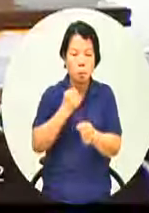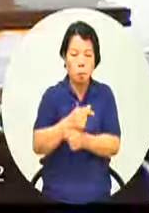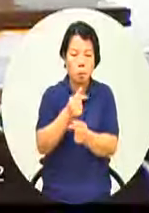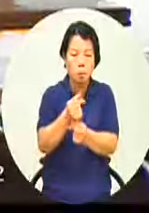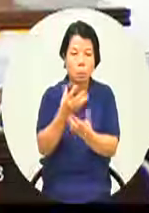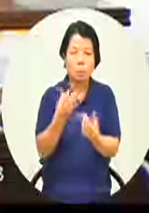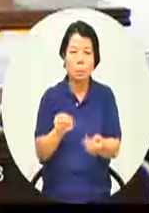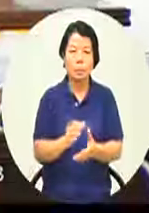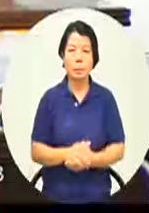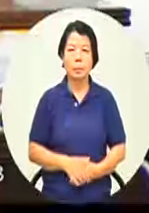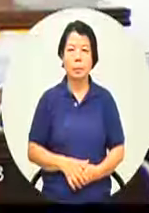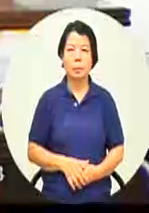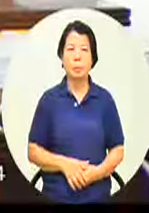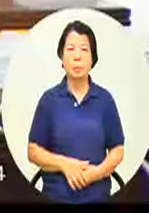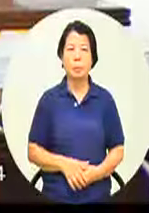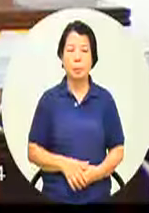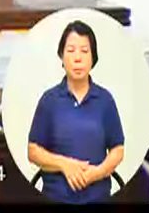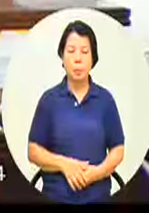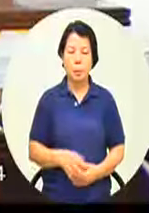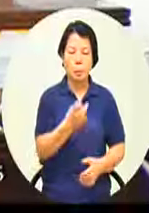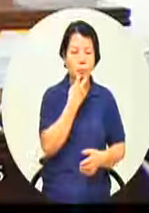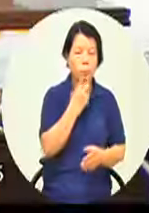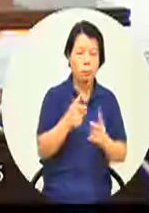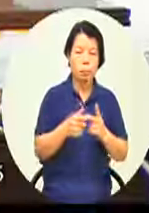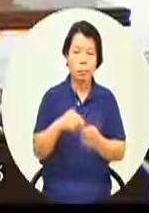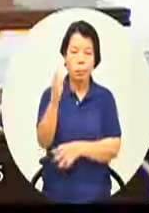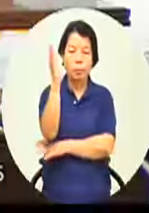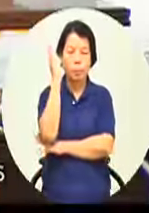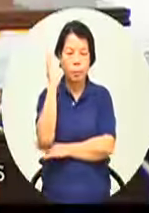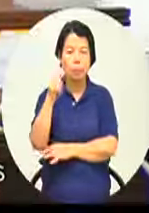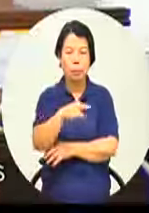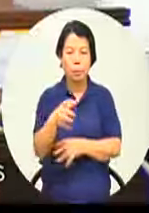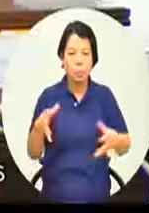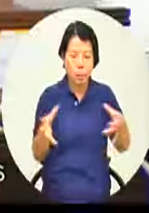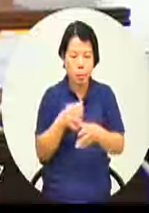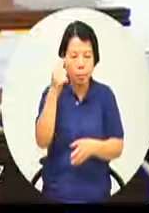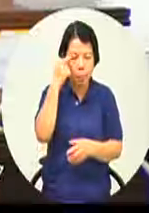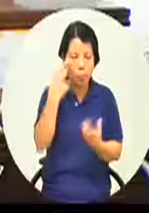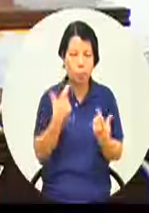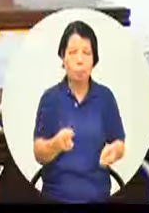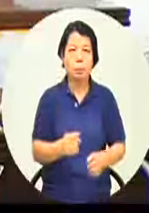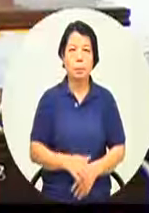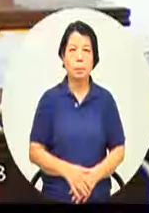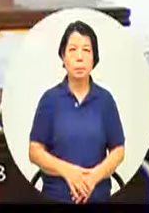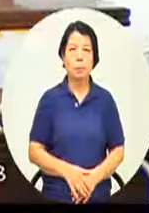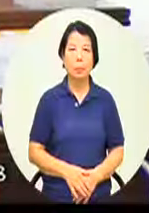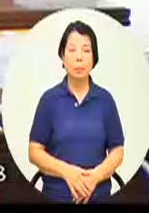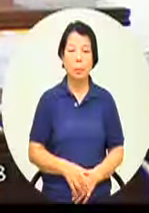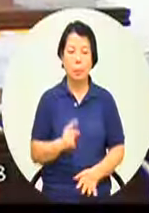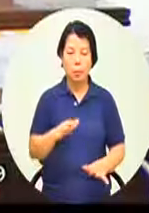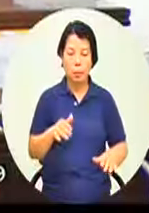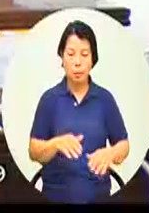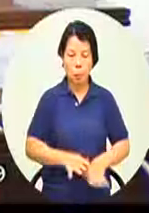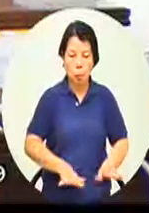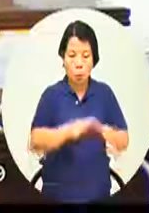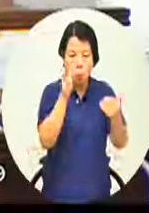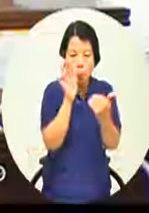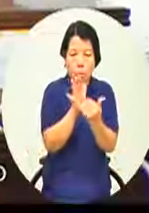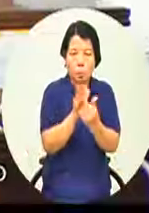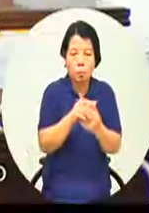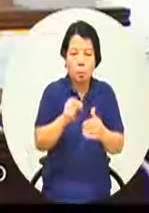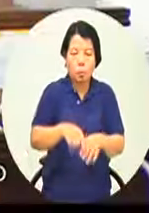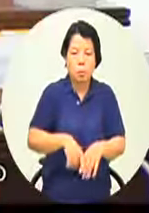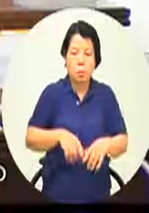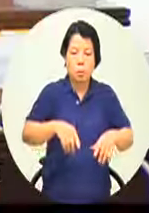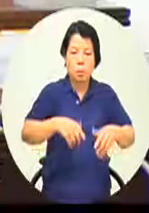就是说，那你中央政府跟地方政府其实它有共同的理念，那就是说我们在黄龙的施政的过